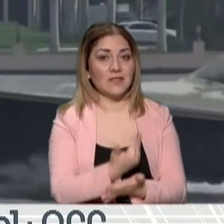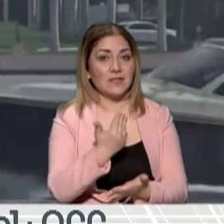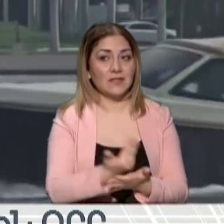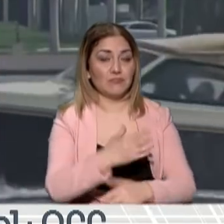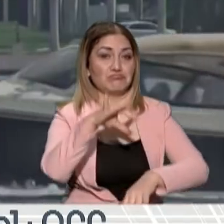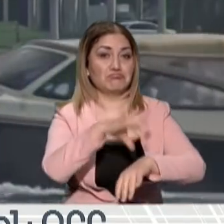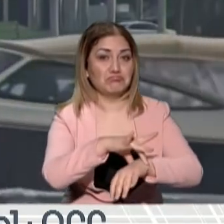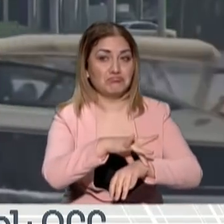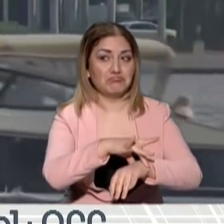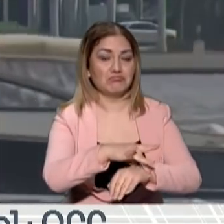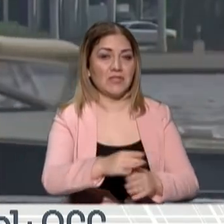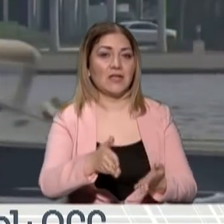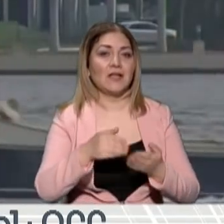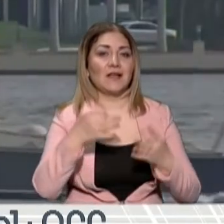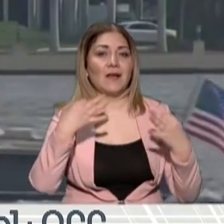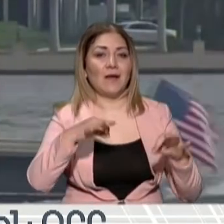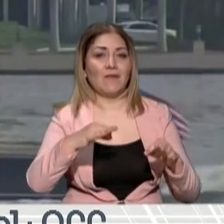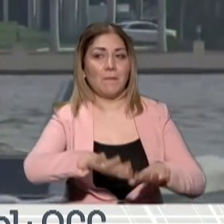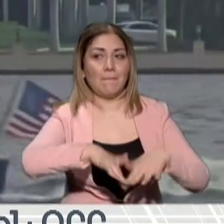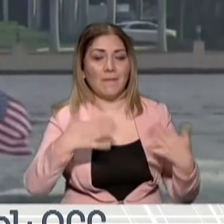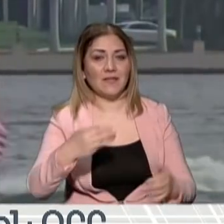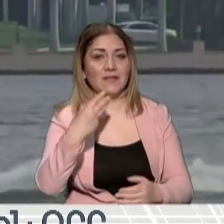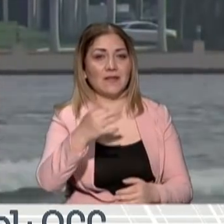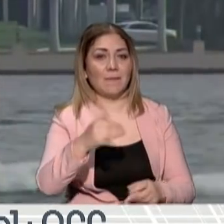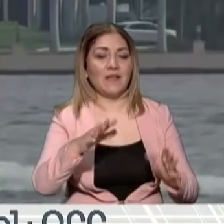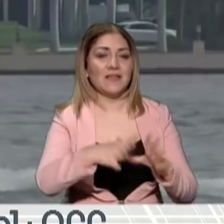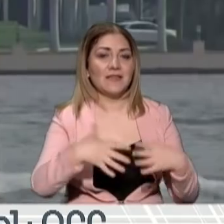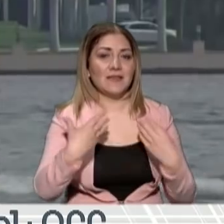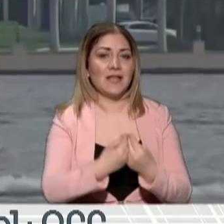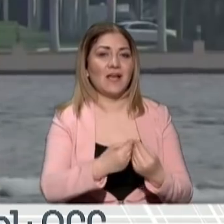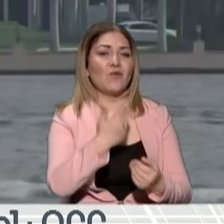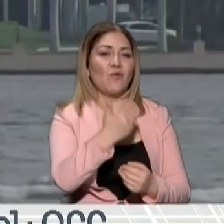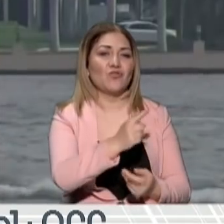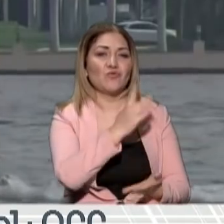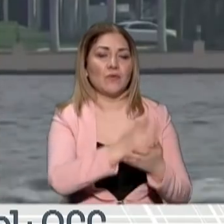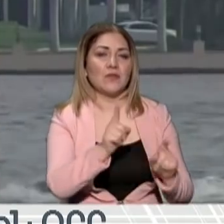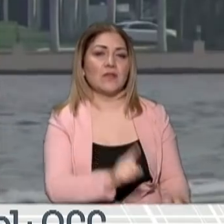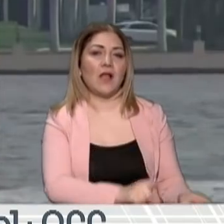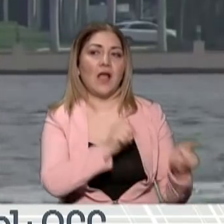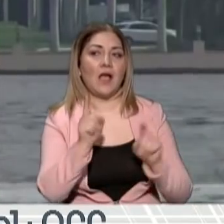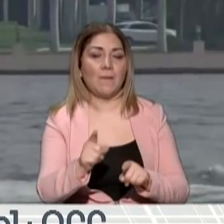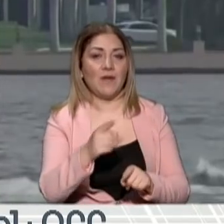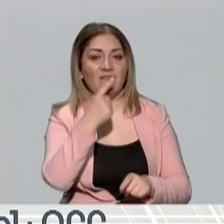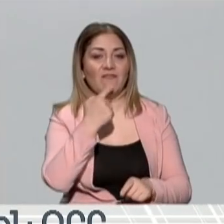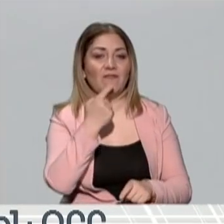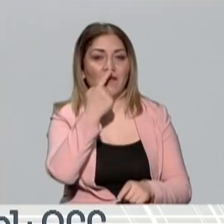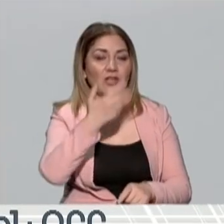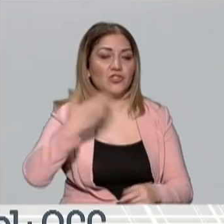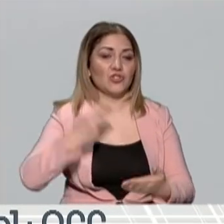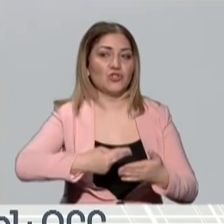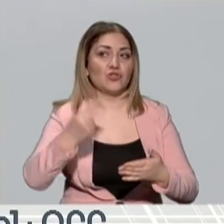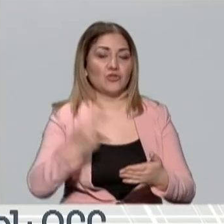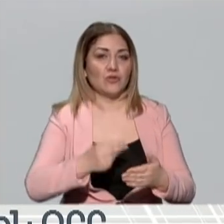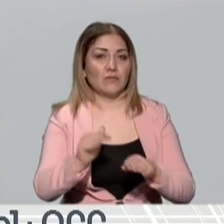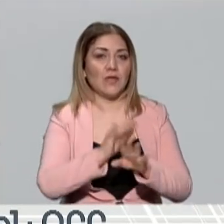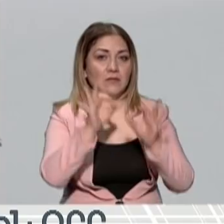Լրատվամիջոցները ֆիքսել են, թե ինչպես են բեռնատարները Թրամփի ընտանիքի իրերը տեղափոխում Սպիտակ տնից։ Նախագահի պաշտոնում վերջին ստորագրությամբ Թրամփը